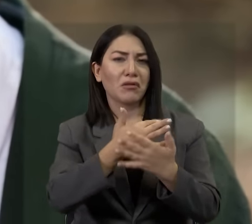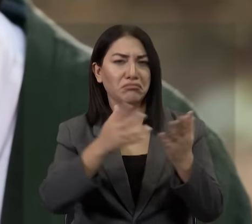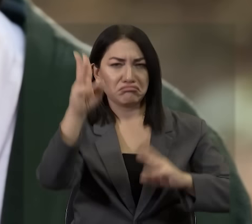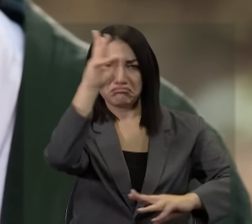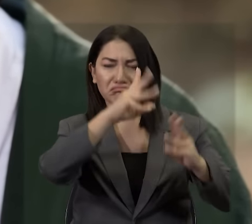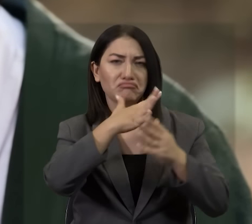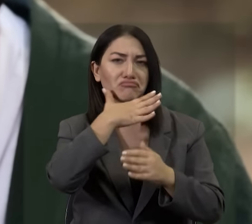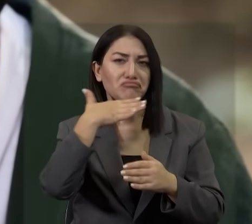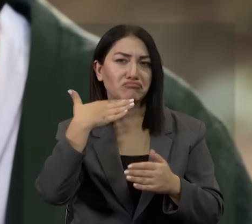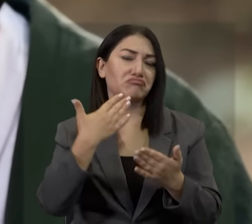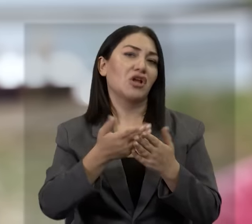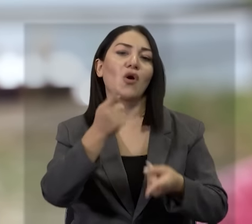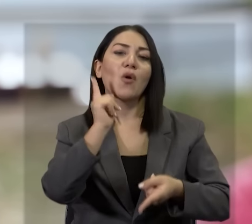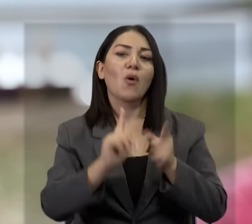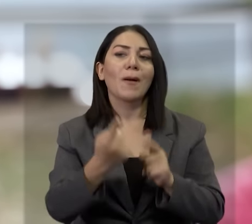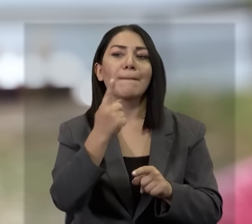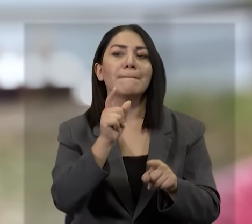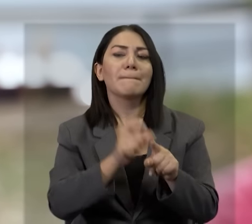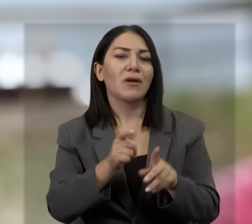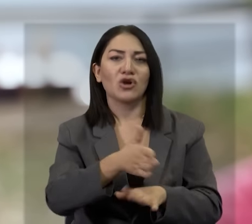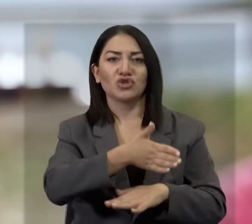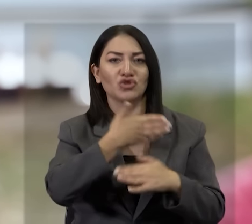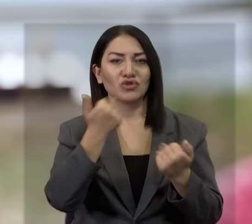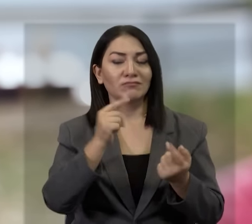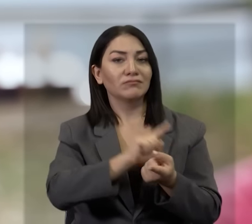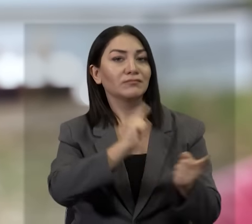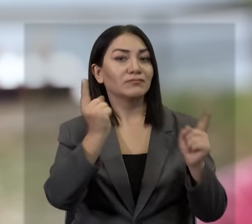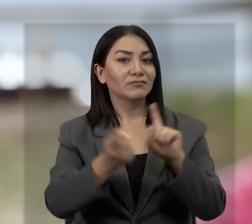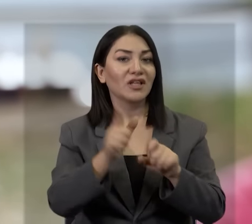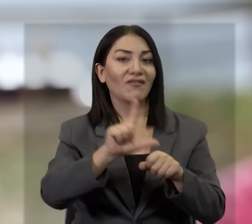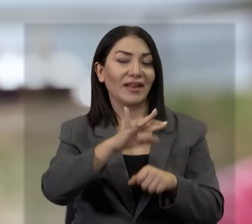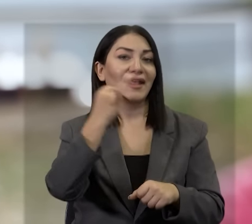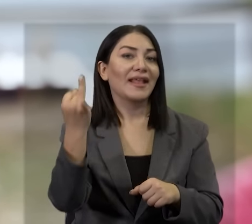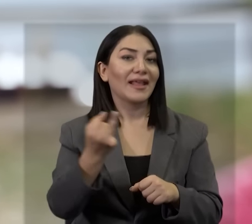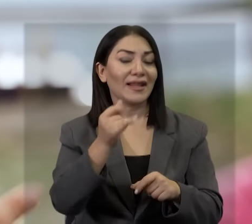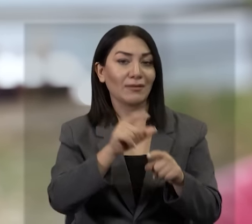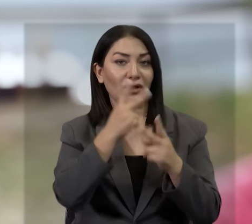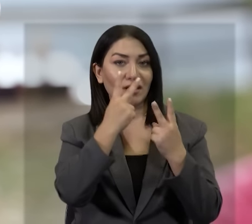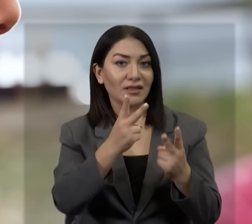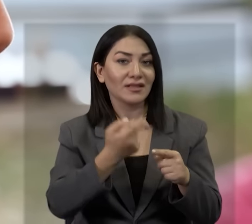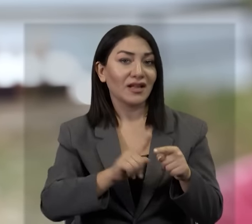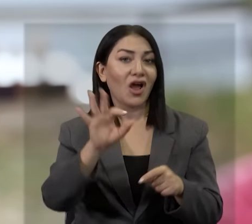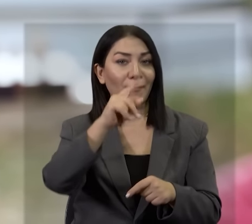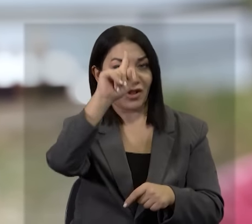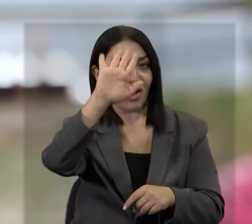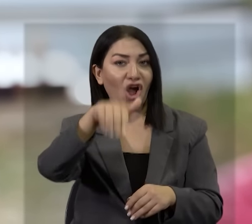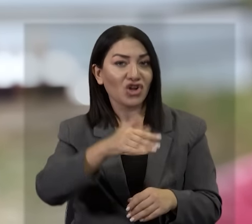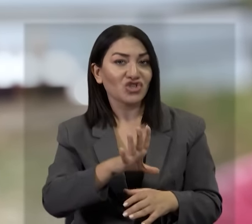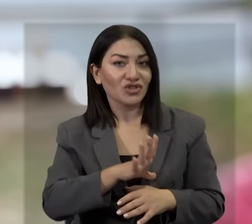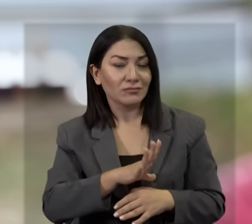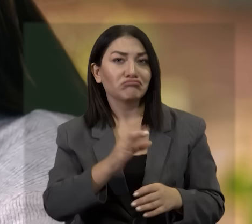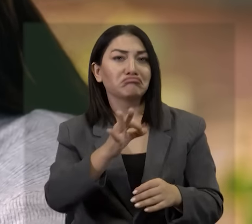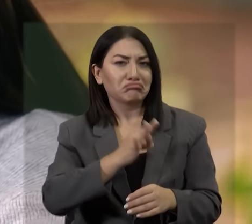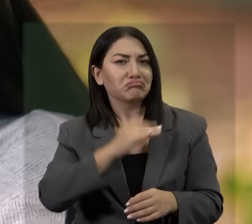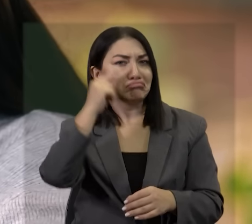Ու պատասխանները շատ են։ Դե, այսինքն կոնկրետ ոչ մի բան։ Փոխարեն ավելի հետաքրքիր բանի հանդիպեցի, որի համար